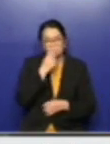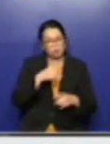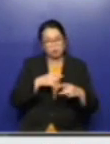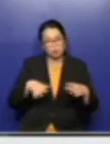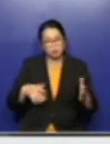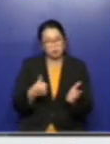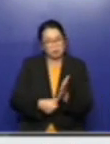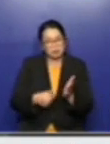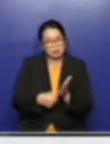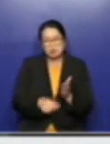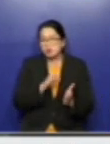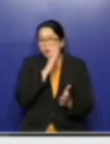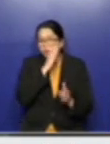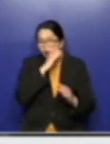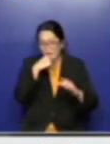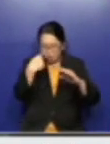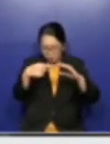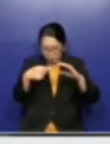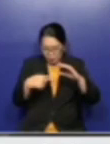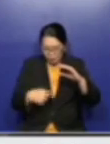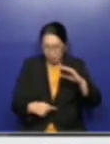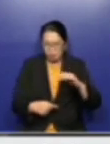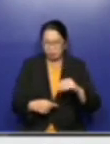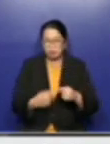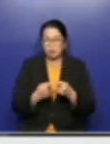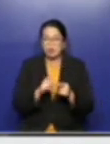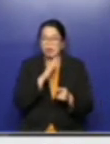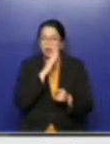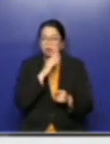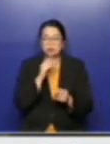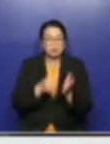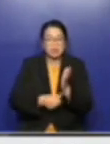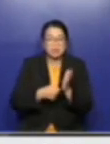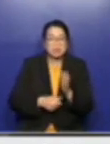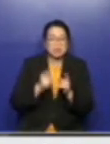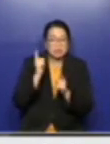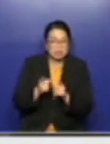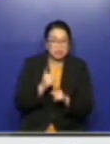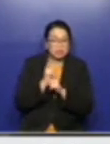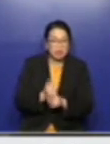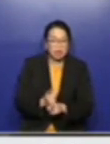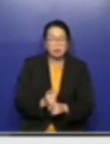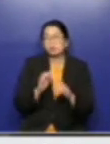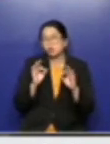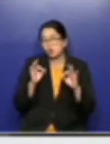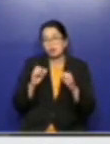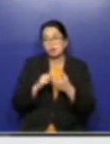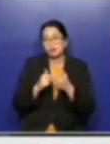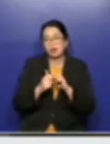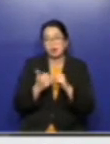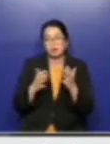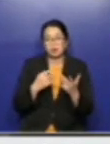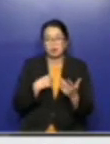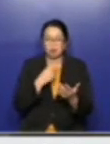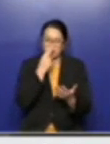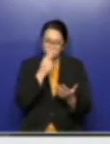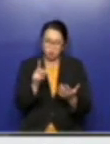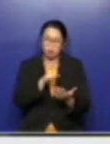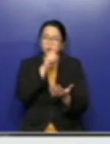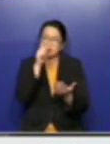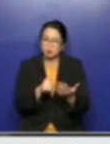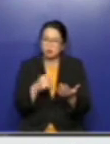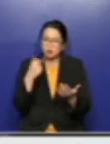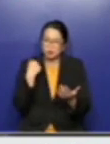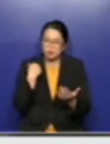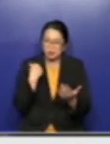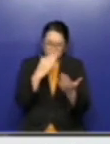ญชีไม่ดีครับแต่ถ้าท่านไม่ได้แต่งไม่ว่ากันครับ ประเด็นต่อมาท่านประธานที่เคารพครับไล่เรียง